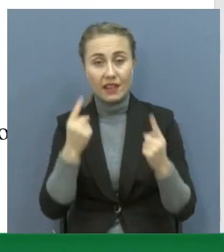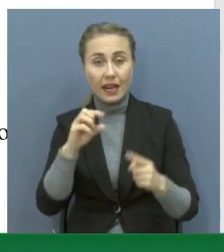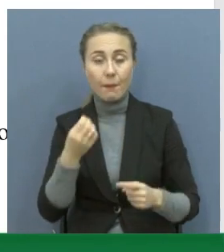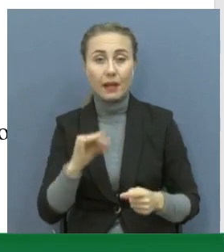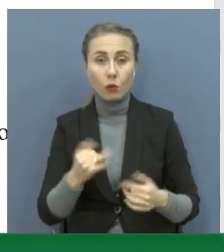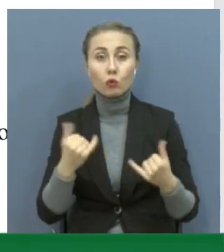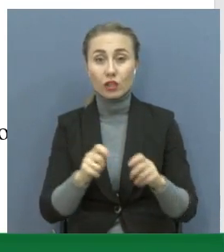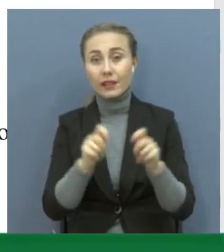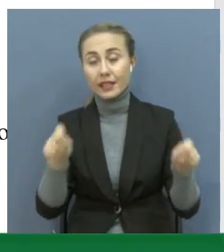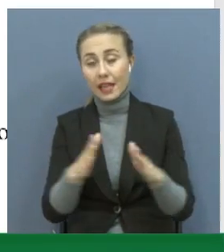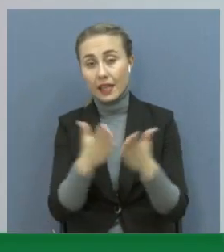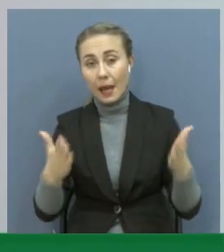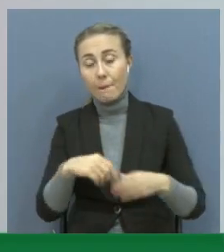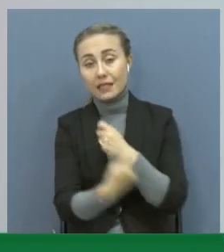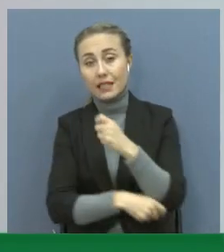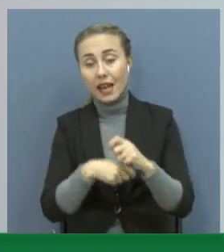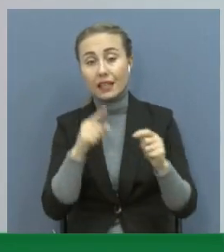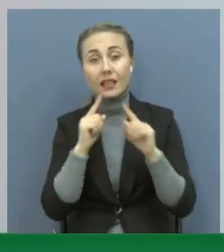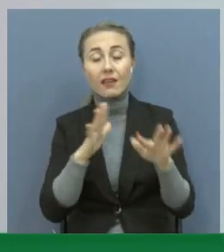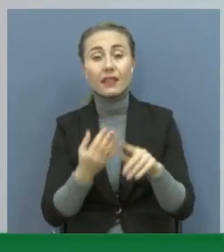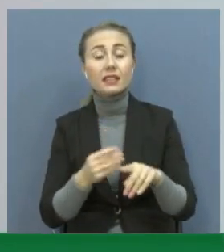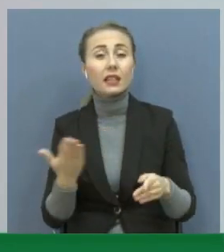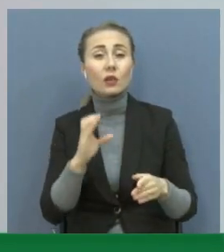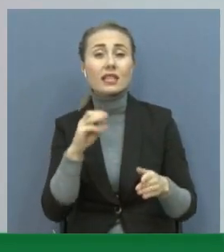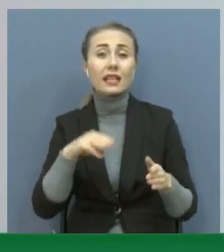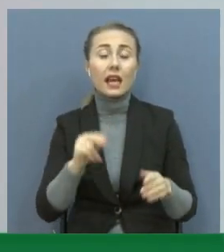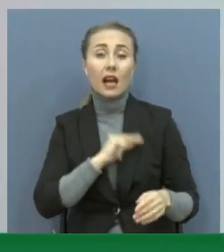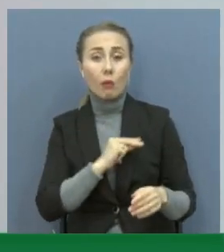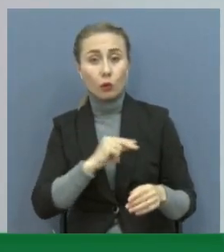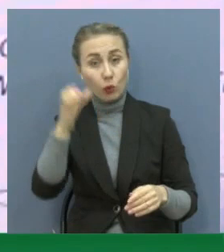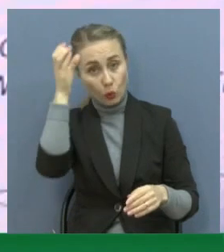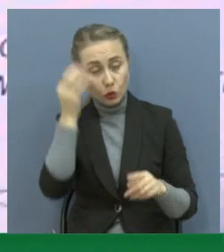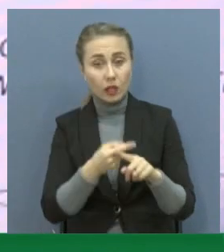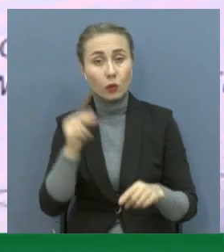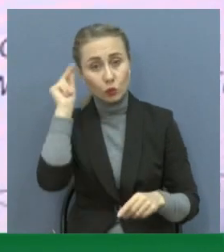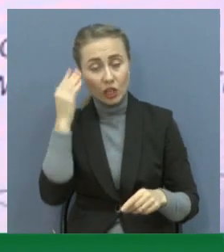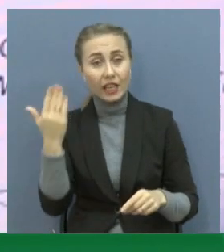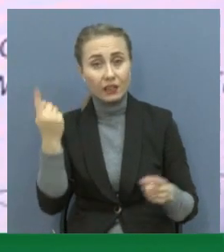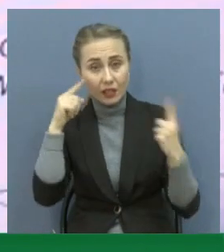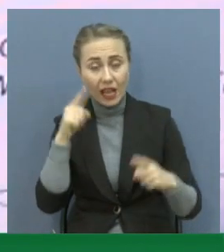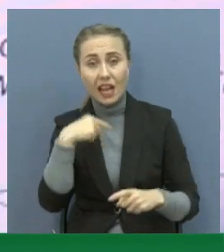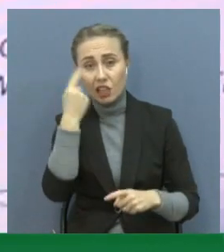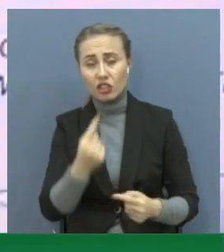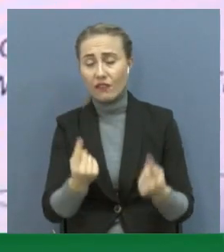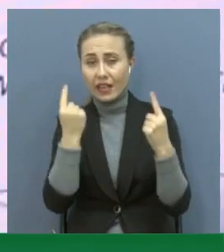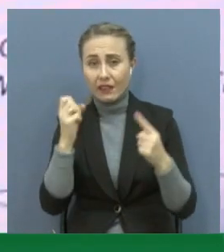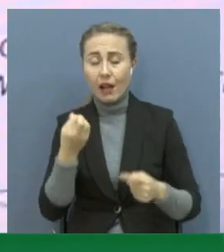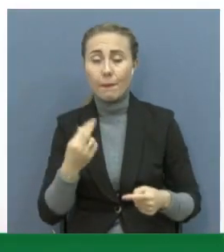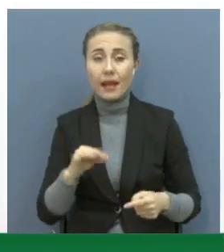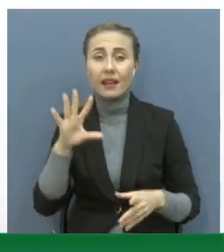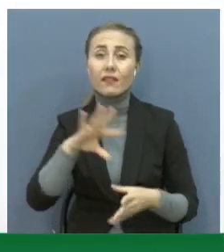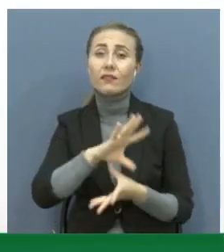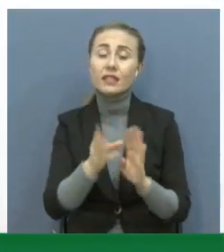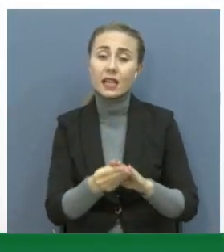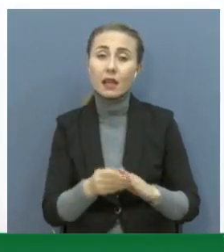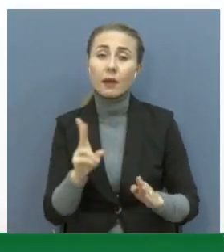сборник материалов конференции, который содержит статьи и работы ученых, изучающих творчество и личность великого Абая. В целом, как